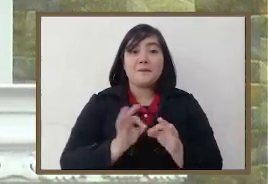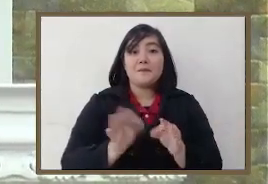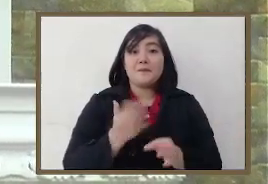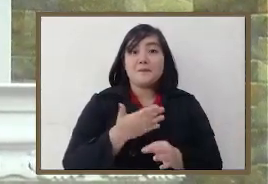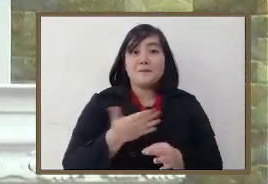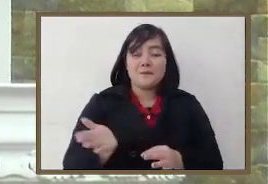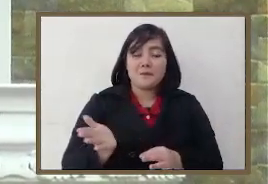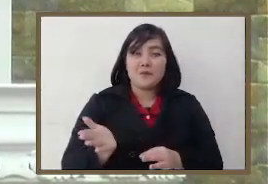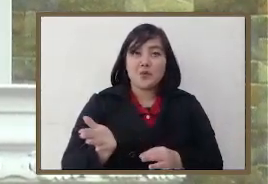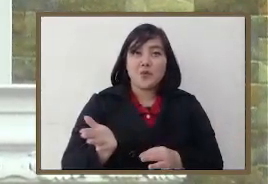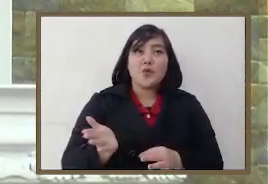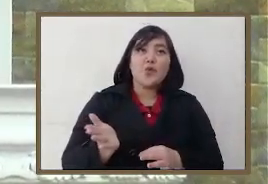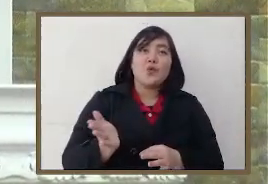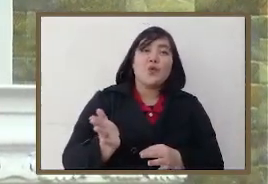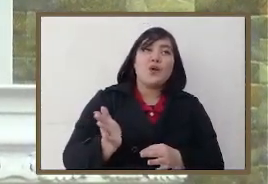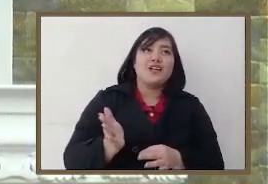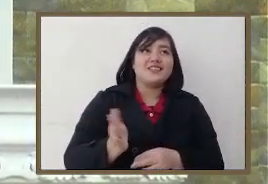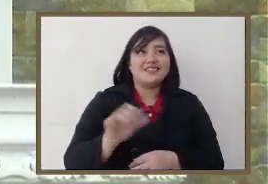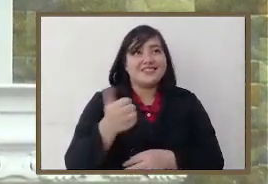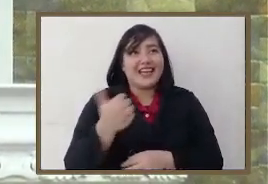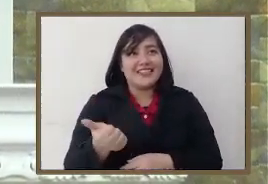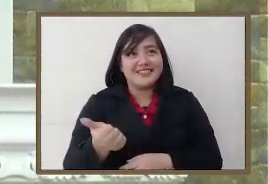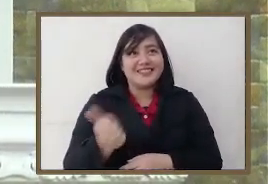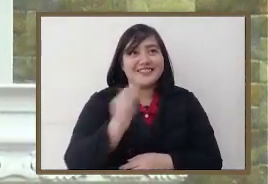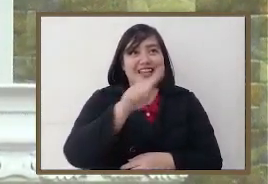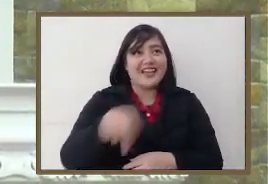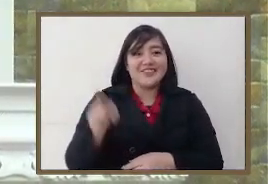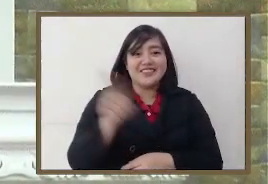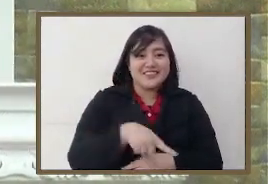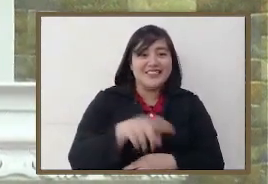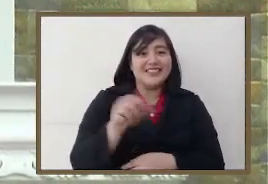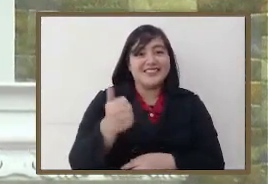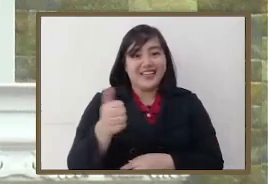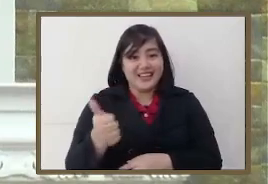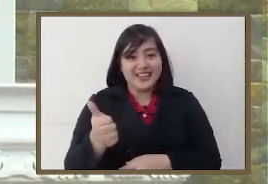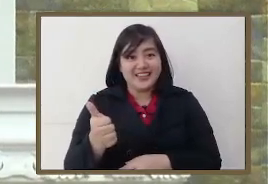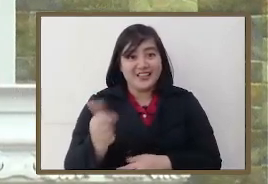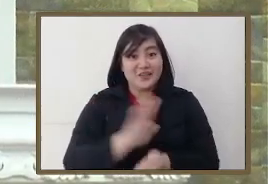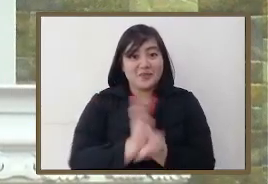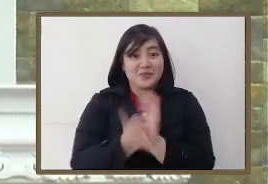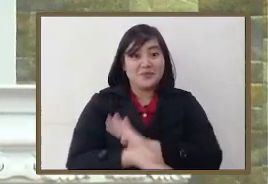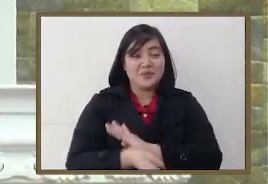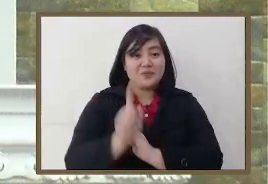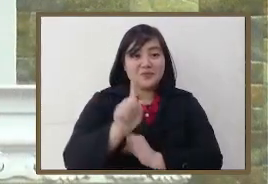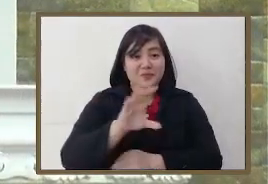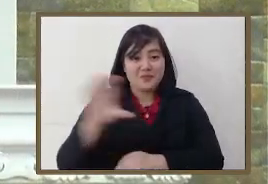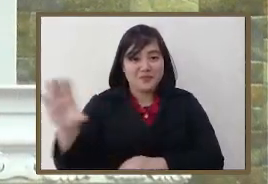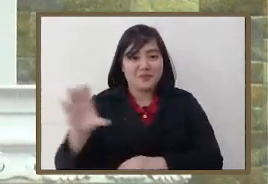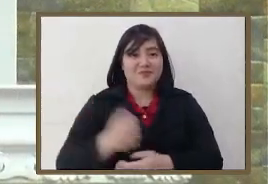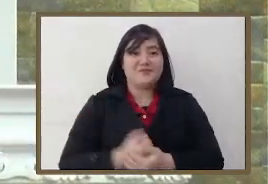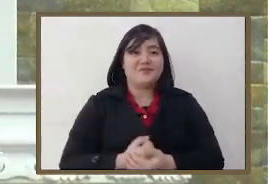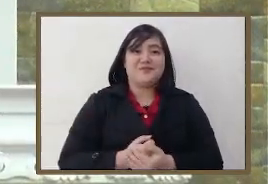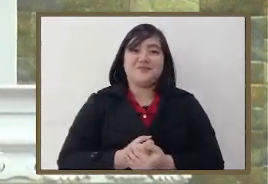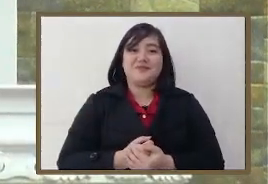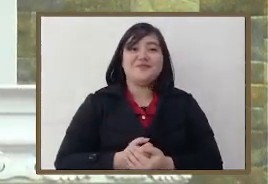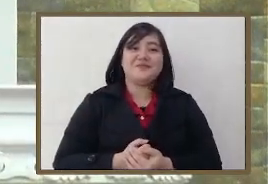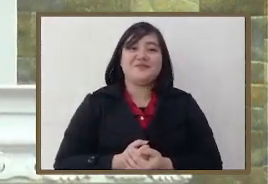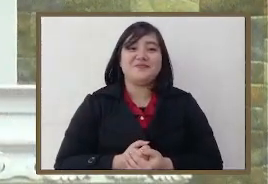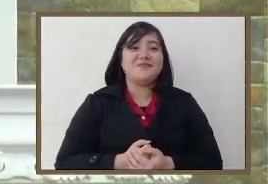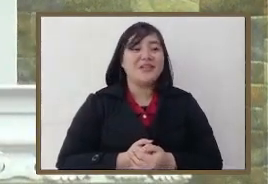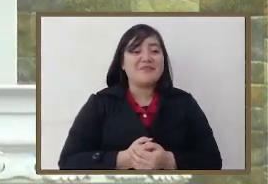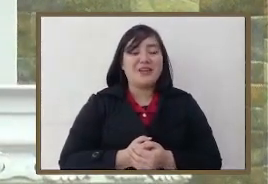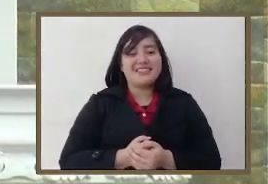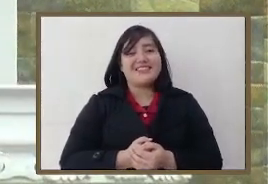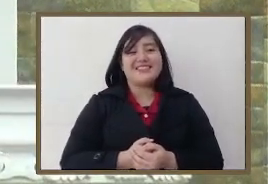10 times 10, what do you get? See that? So, alin dyan ang